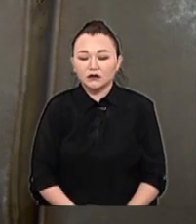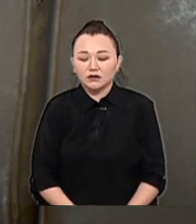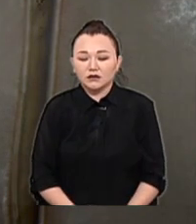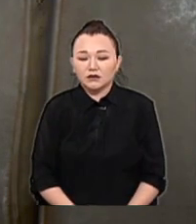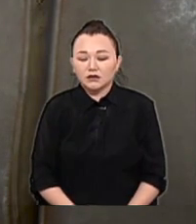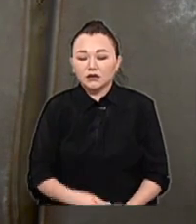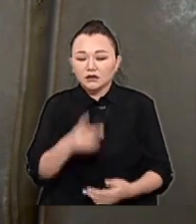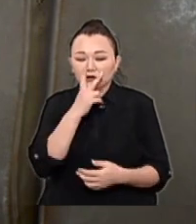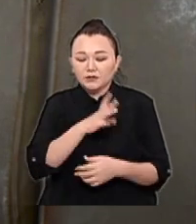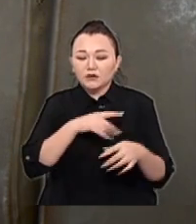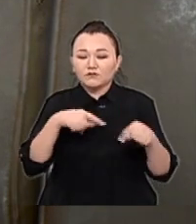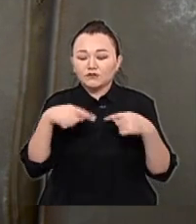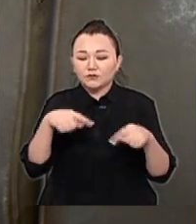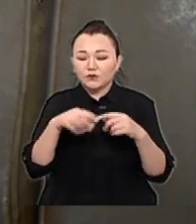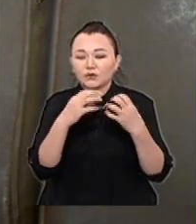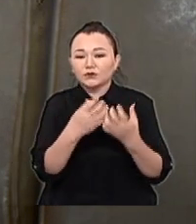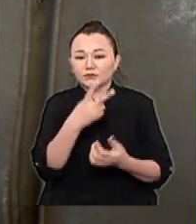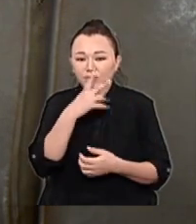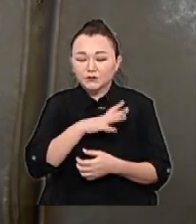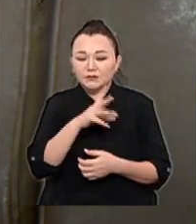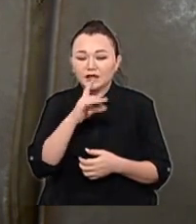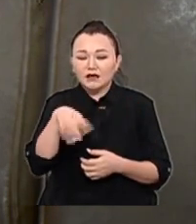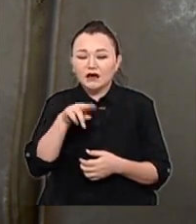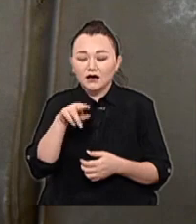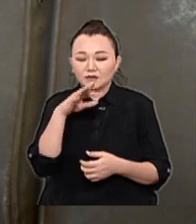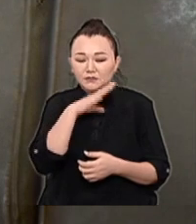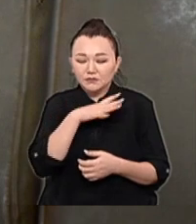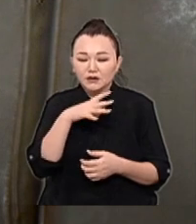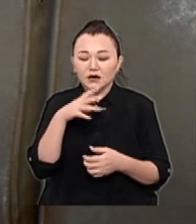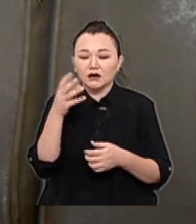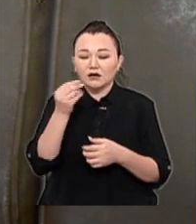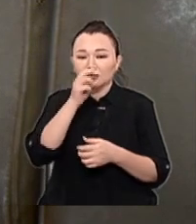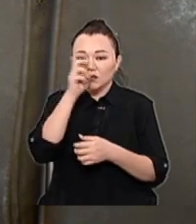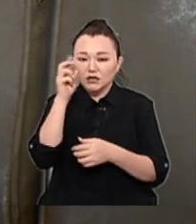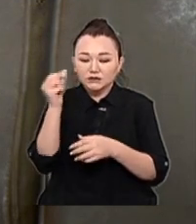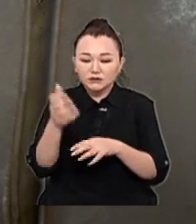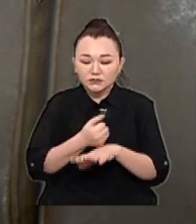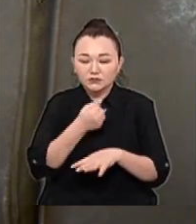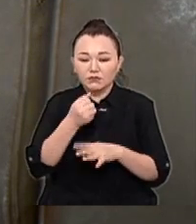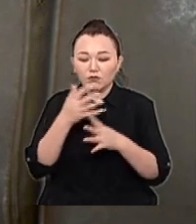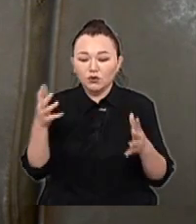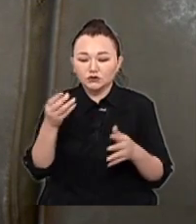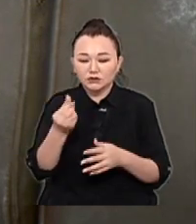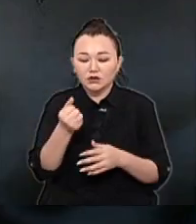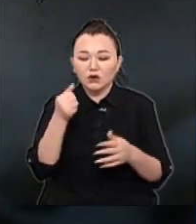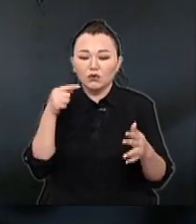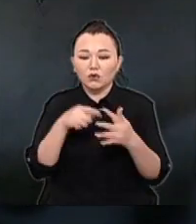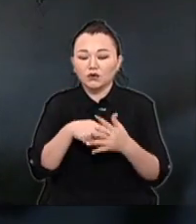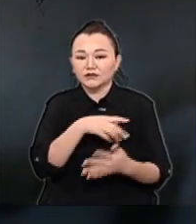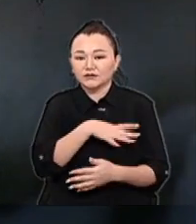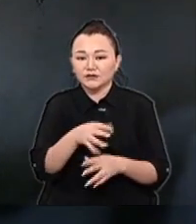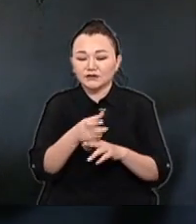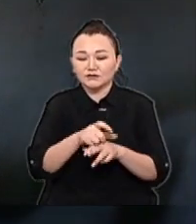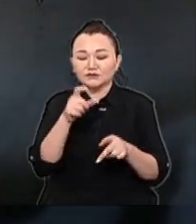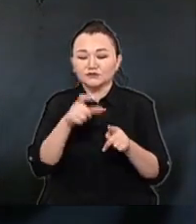отырмыз. Футболдар миллиардтар алады, қазынаға қол салады, қол салғанда мол салады, бірақ гол салмайды. Осы сөзіңіз хит